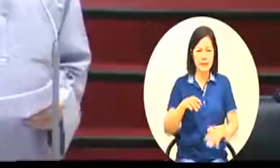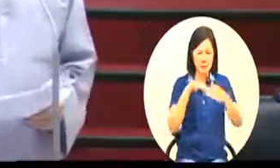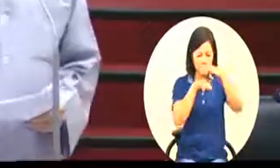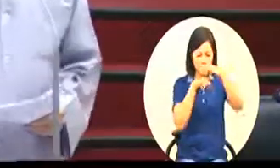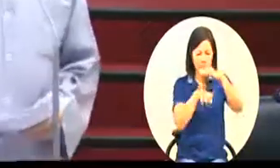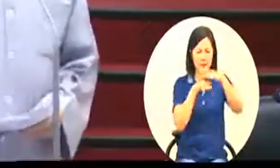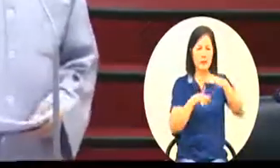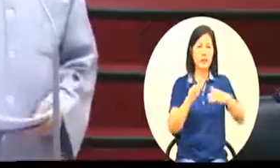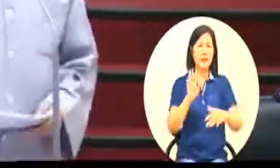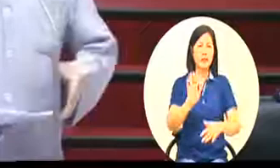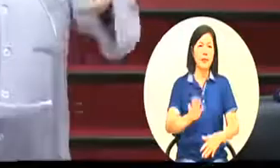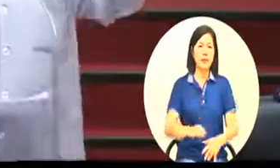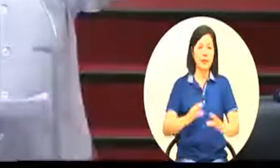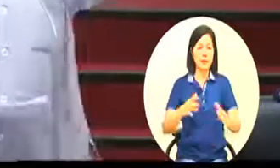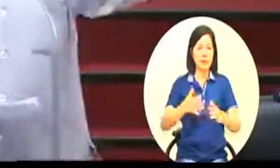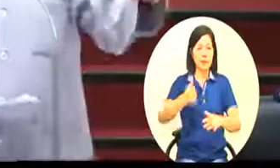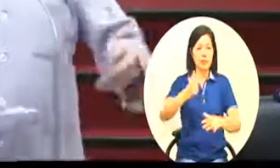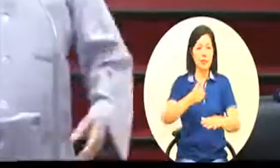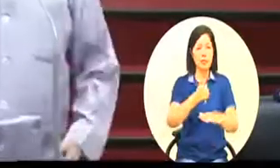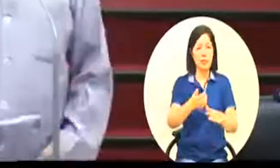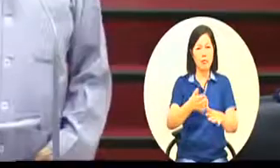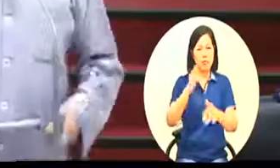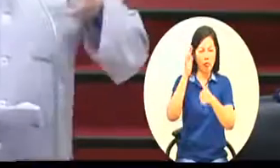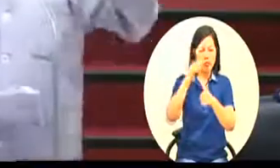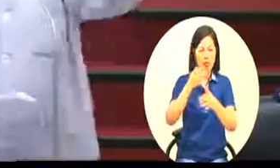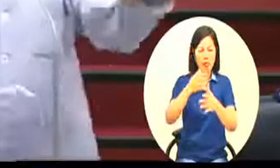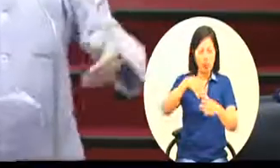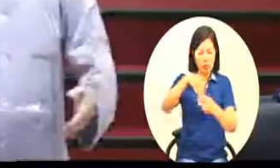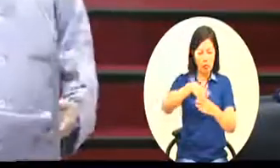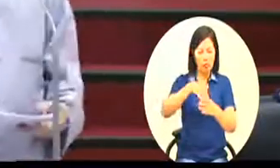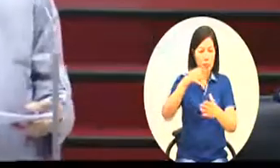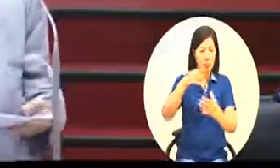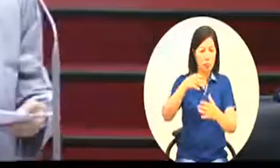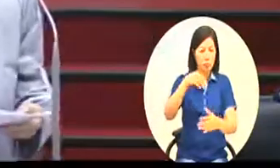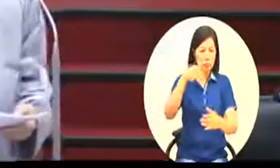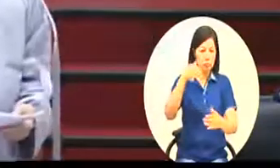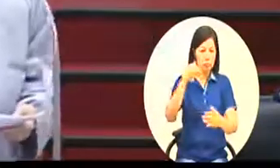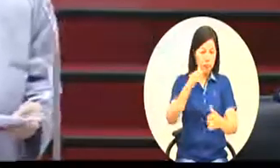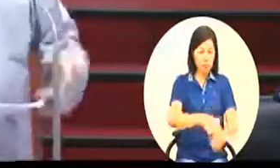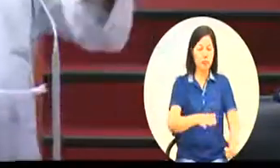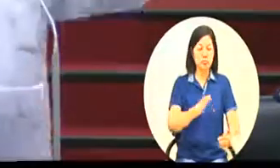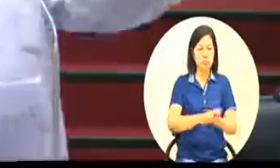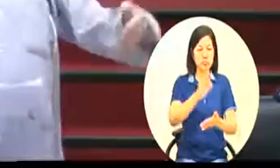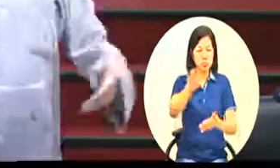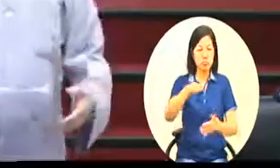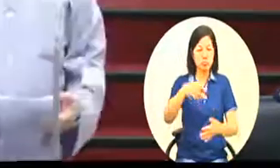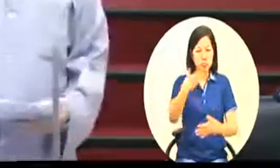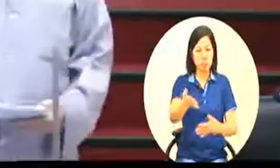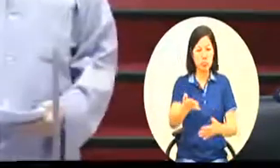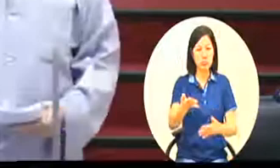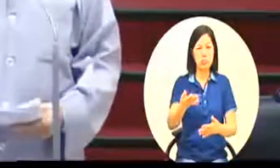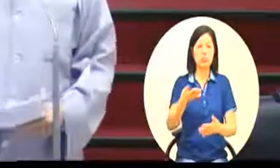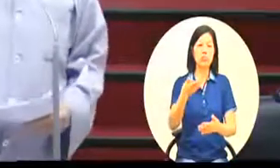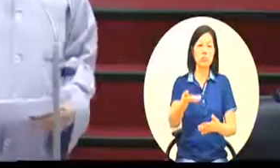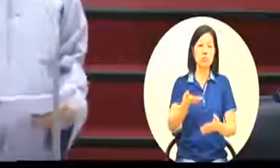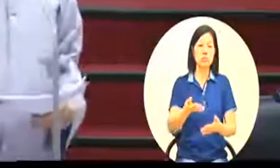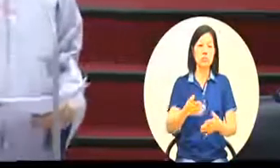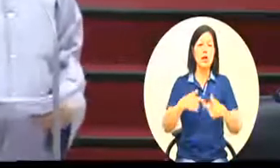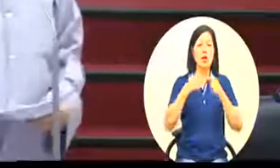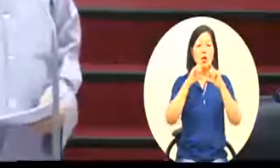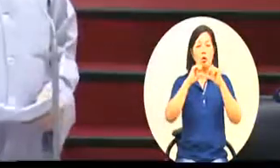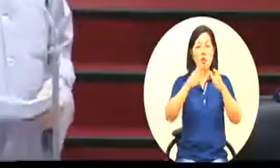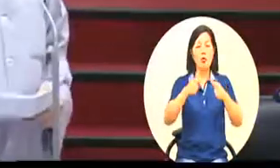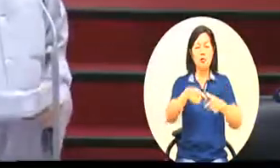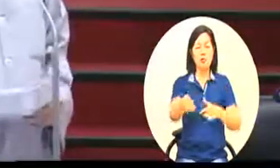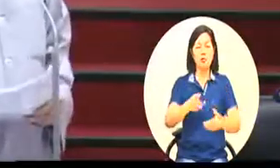统无选到了，呾现役清白头壳纸，着总统无做啊，都来做